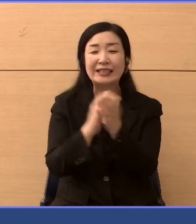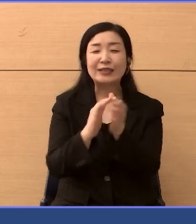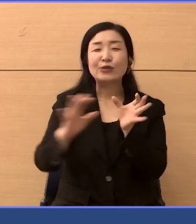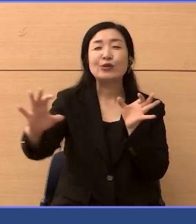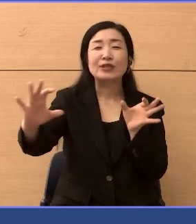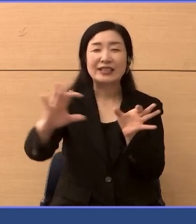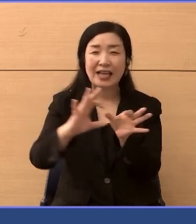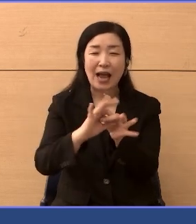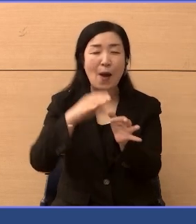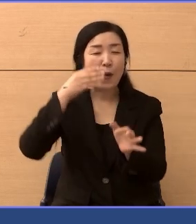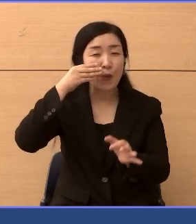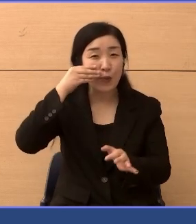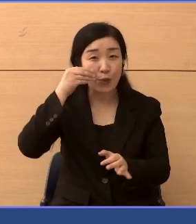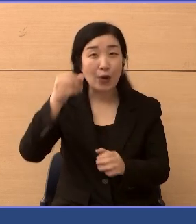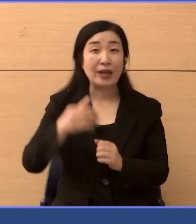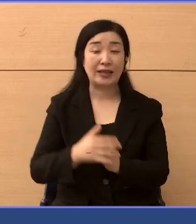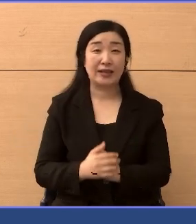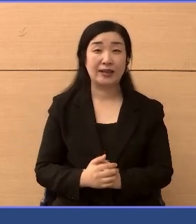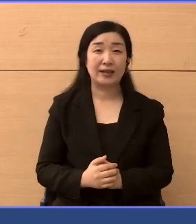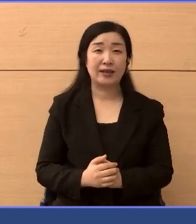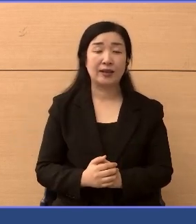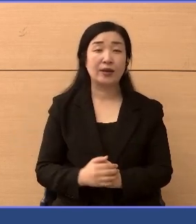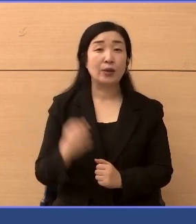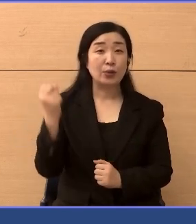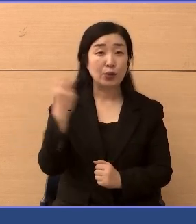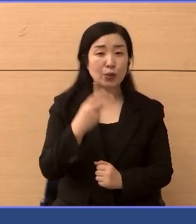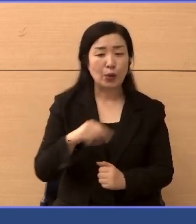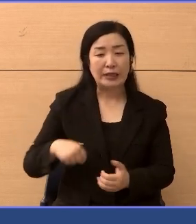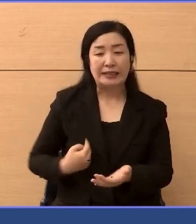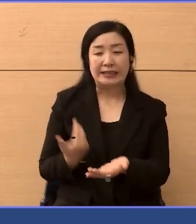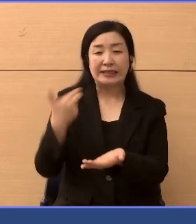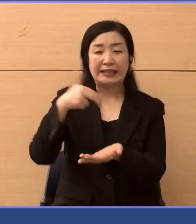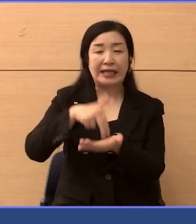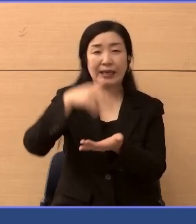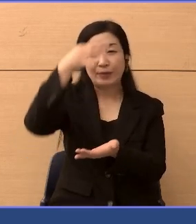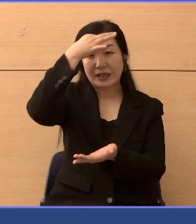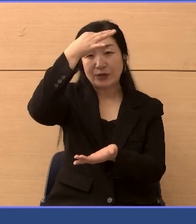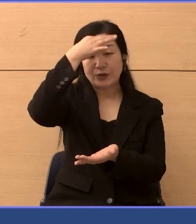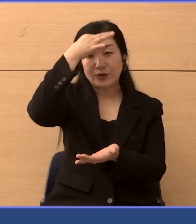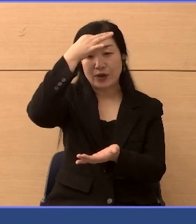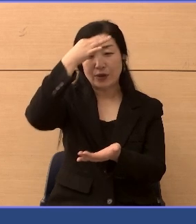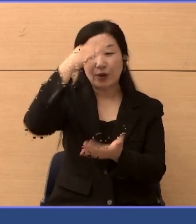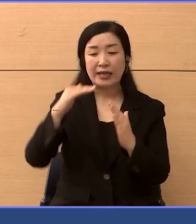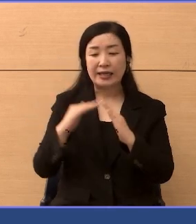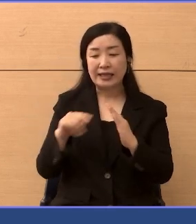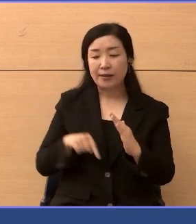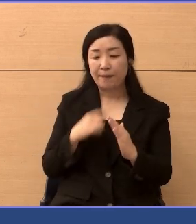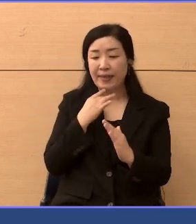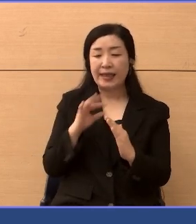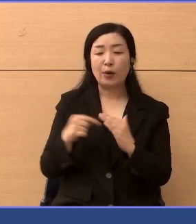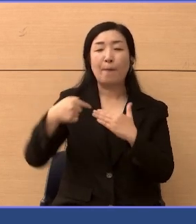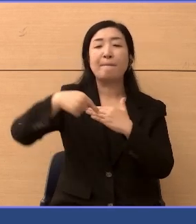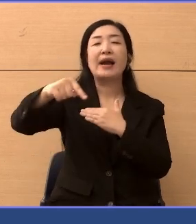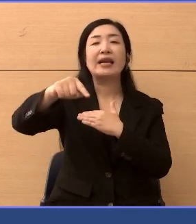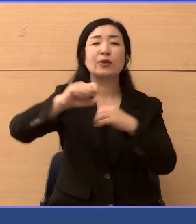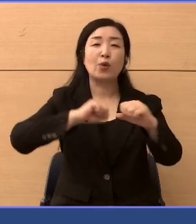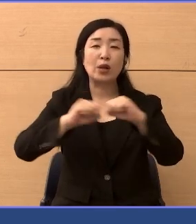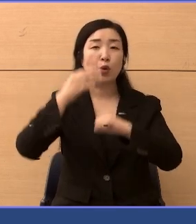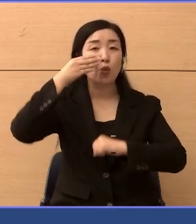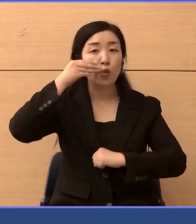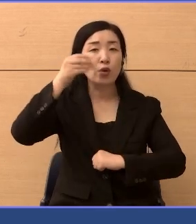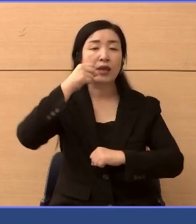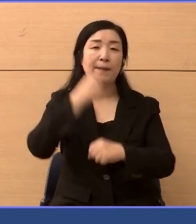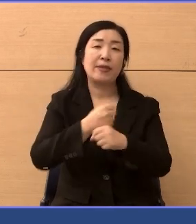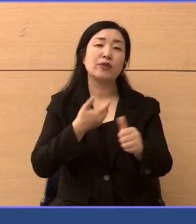pleasurable activities 관리하고 이렇게 outside 하는 the 등 home. 자립에 필요한 기술을 집 밖에서도 가질 수 있도록 Because 가르쳐